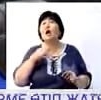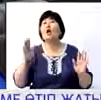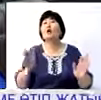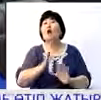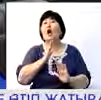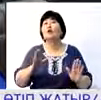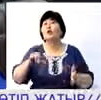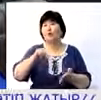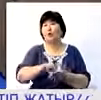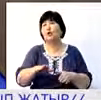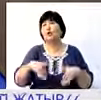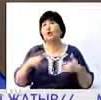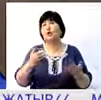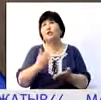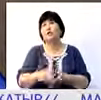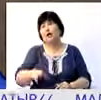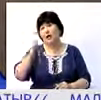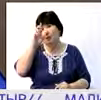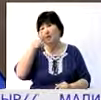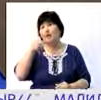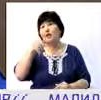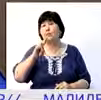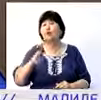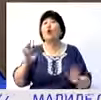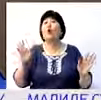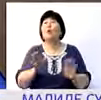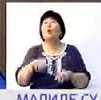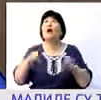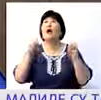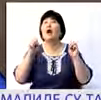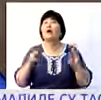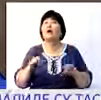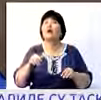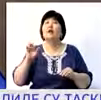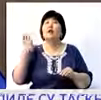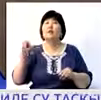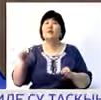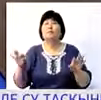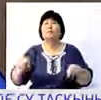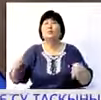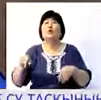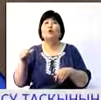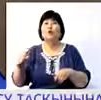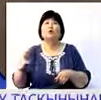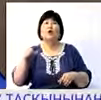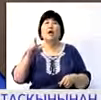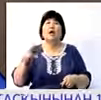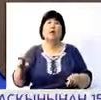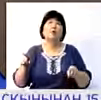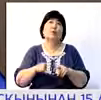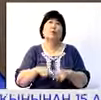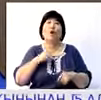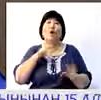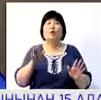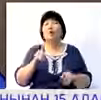туралы ұсынысын жеткізді. Мемлекеттік гимнді орындаған кезде арнайы фонограмманы қосып қойып, кейбір адамдар оны